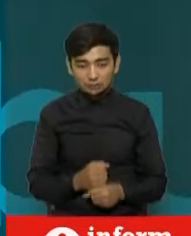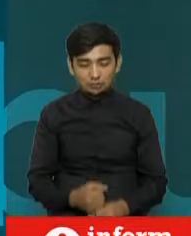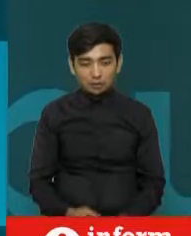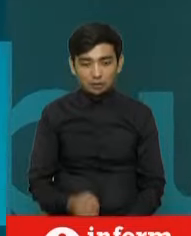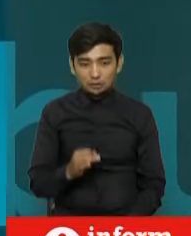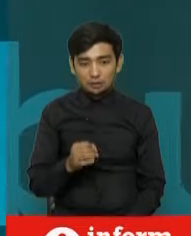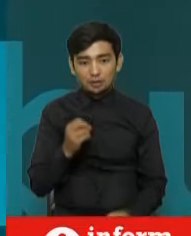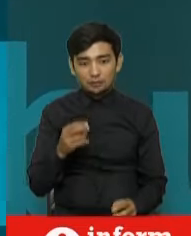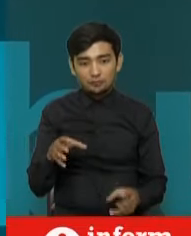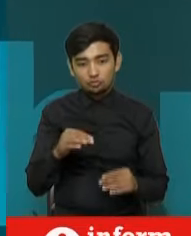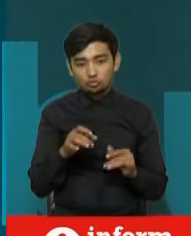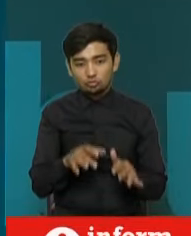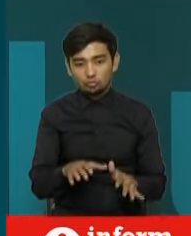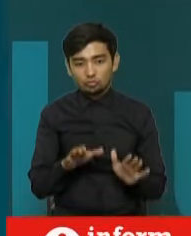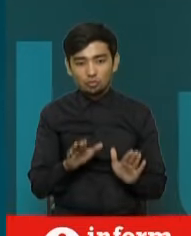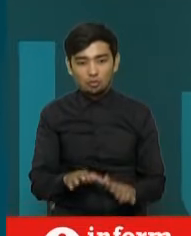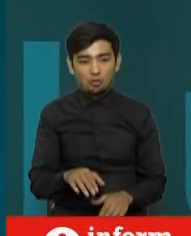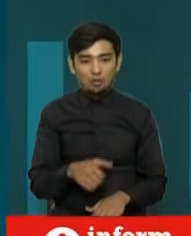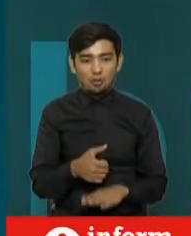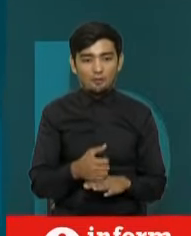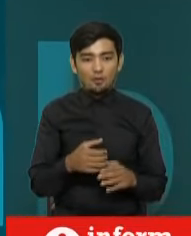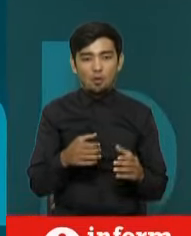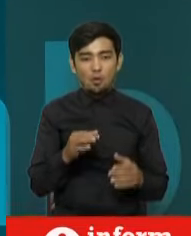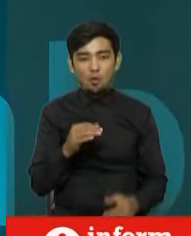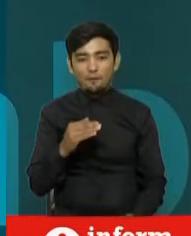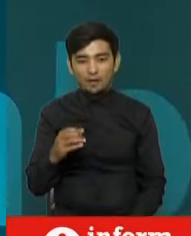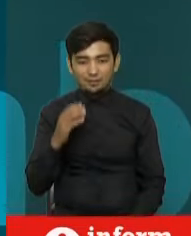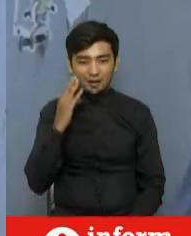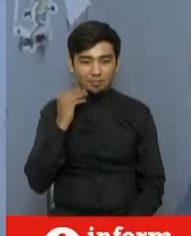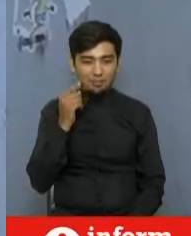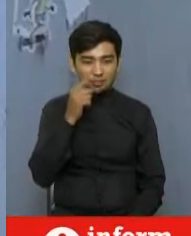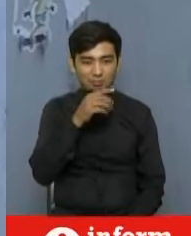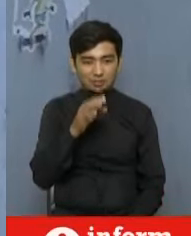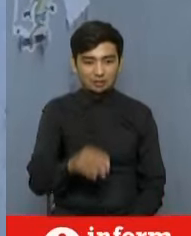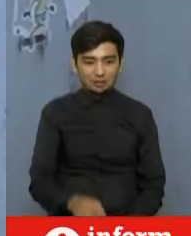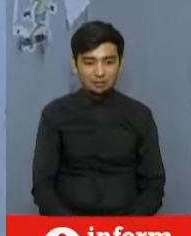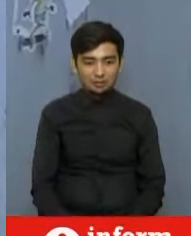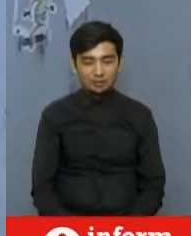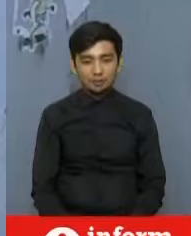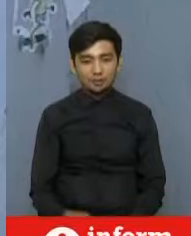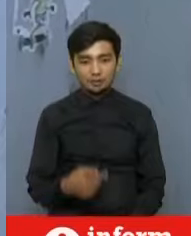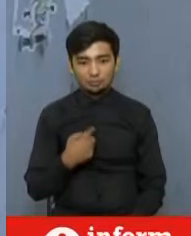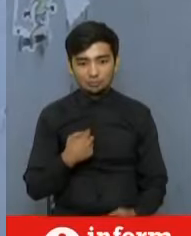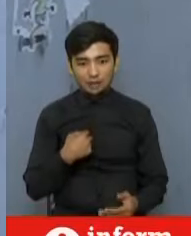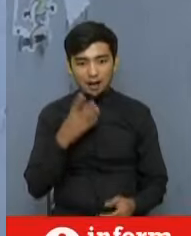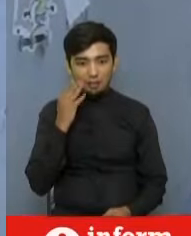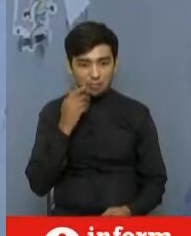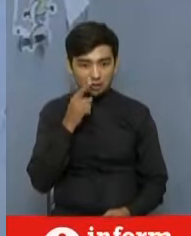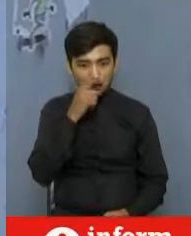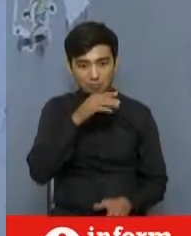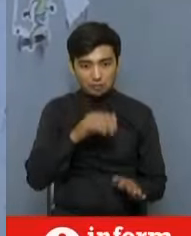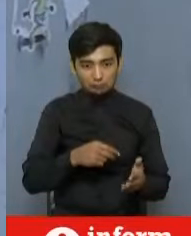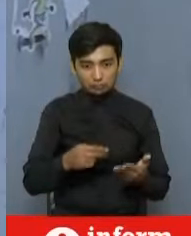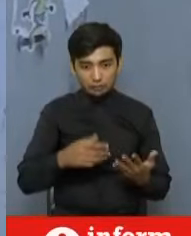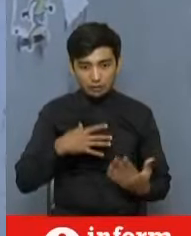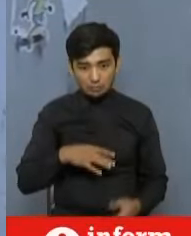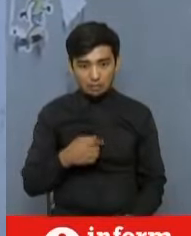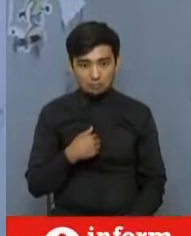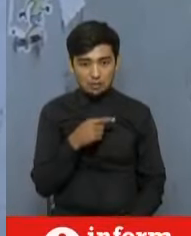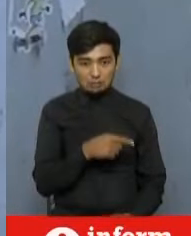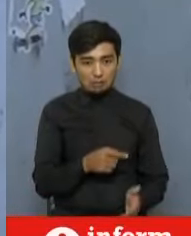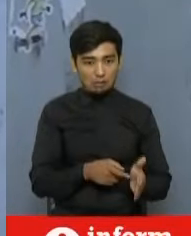оказалось, все решения принимает только головной офис компании в Алматы. Мы же подписывали не с Алматой, а вот с ними. У них есть,